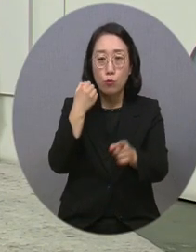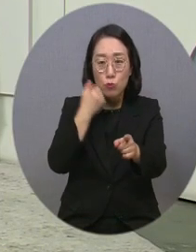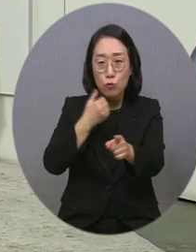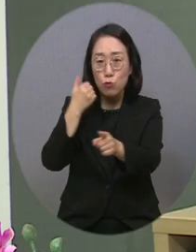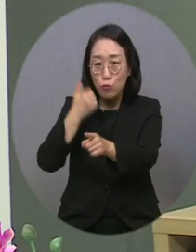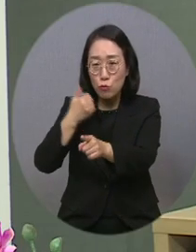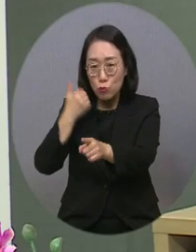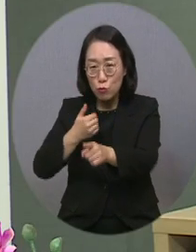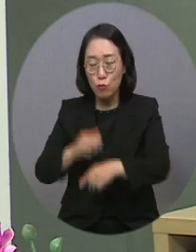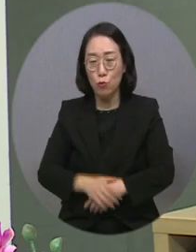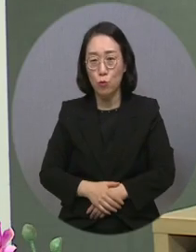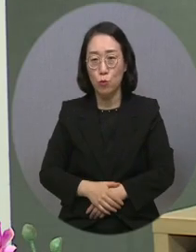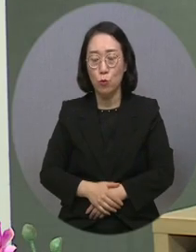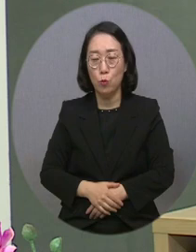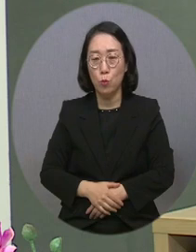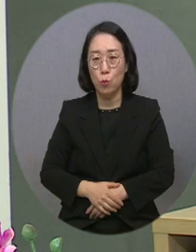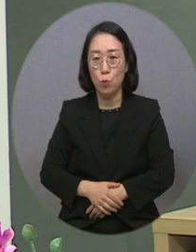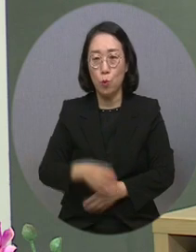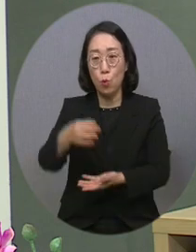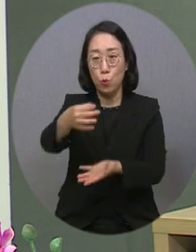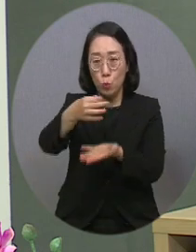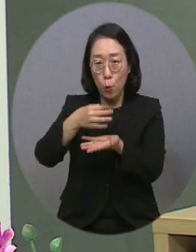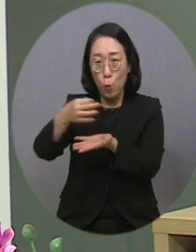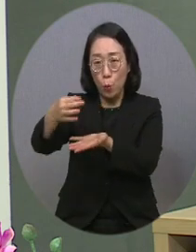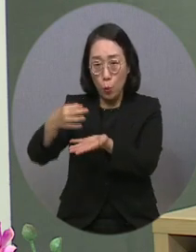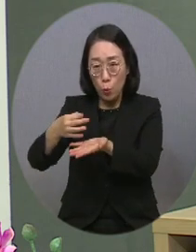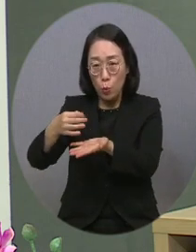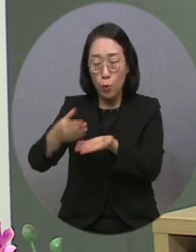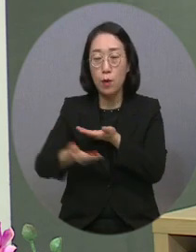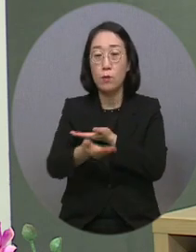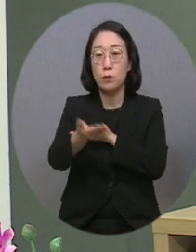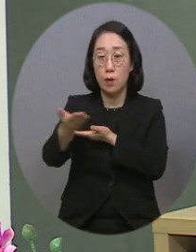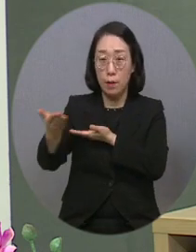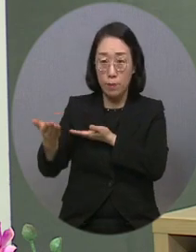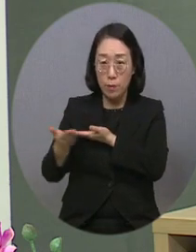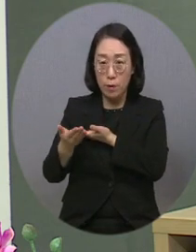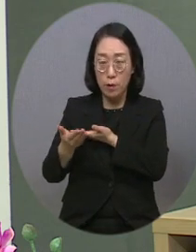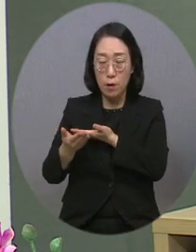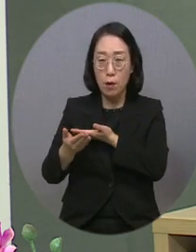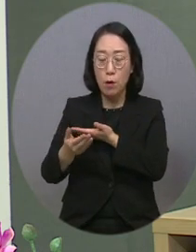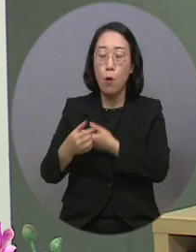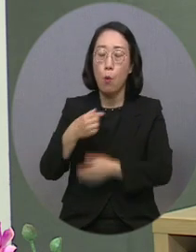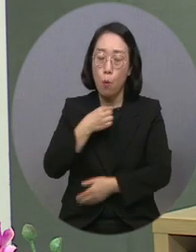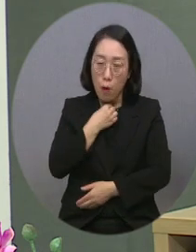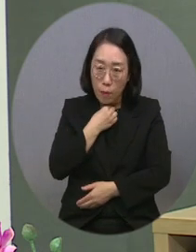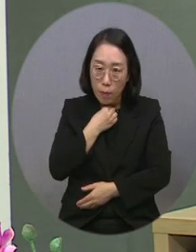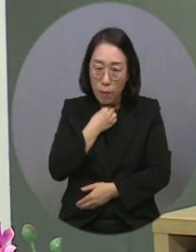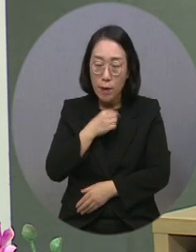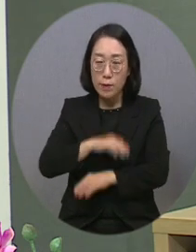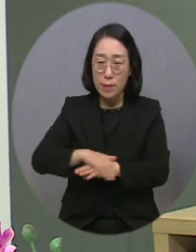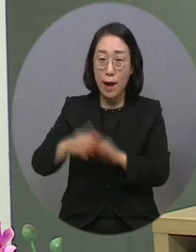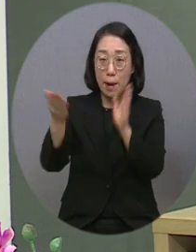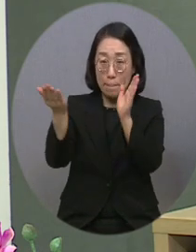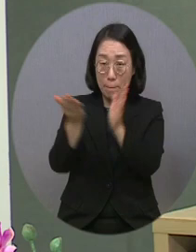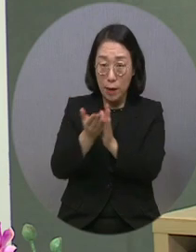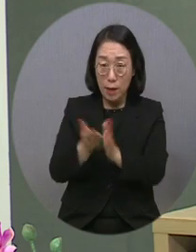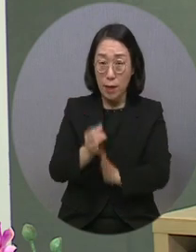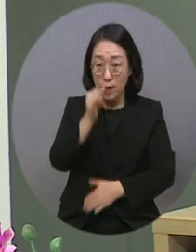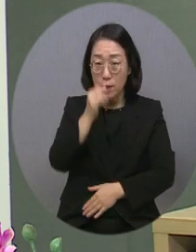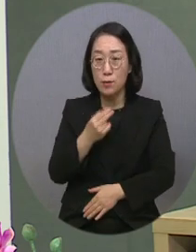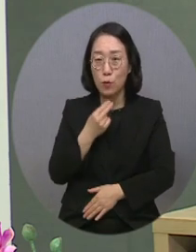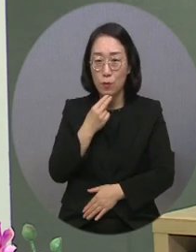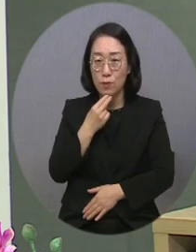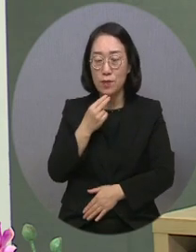그 기부자들의 기증자분들의 욕구를 얼마만큼 충족해 주는가 거기에 대해서는